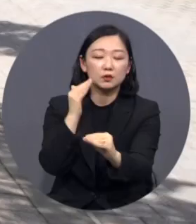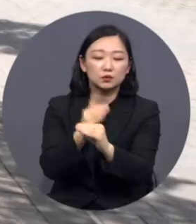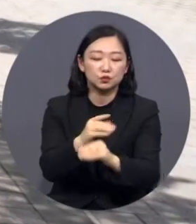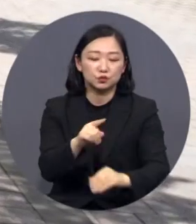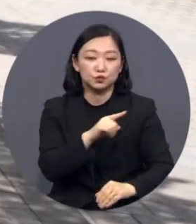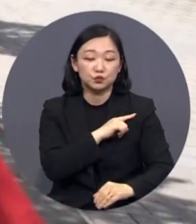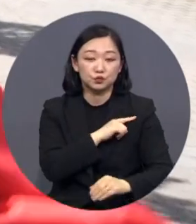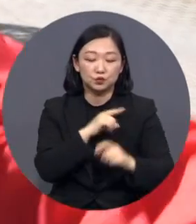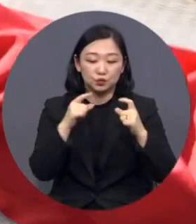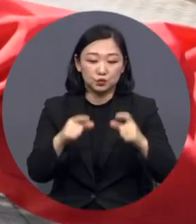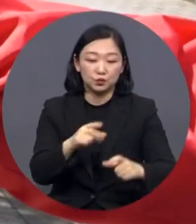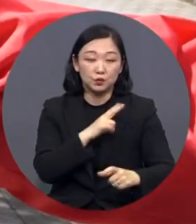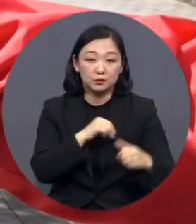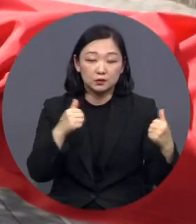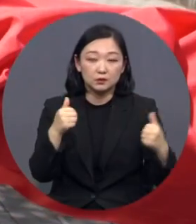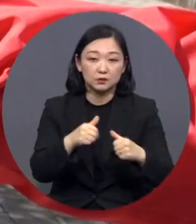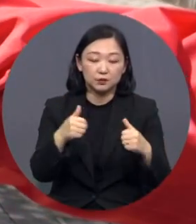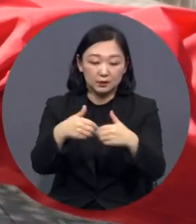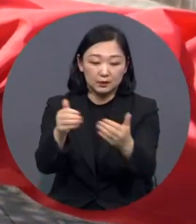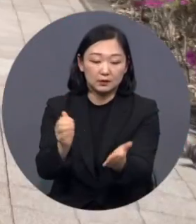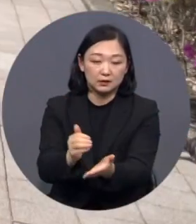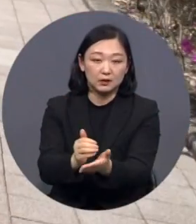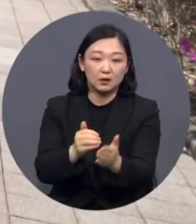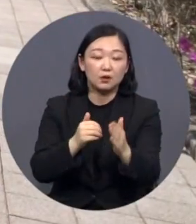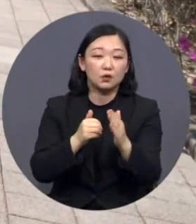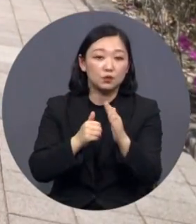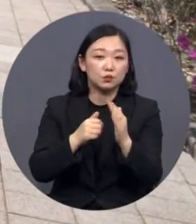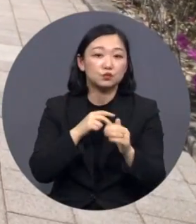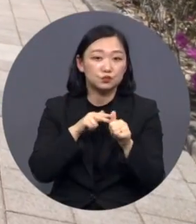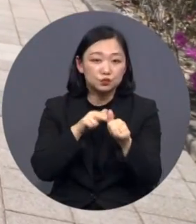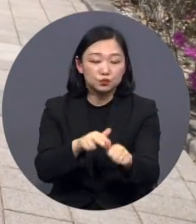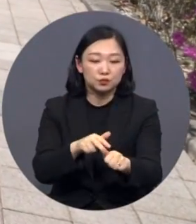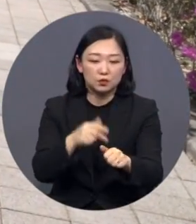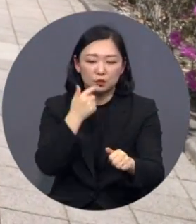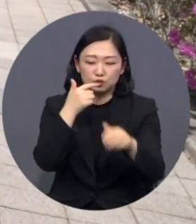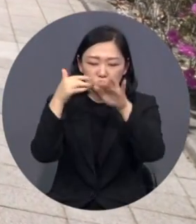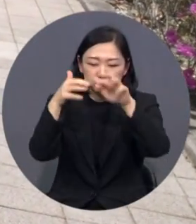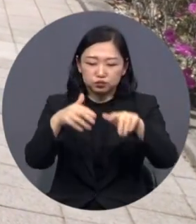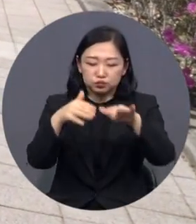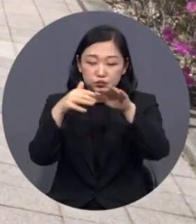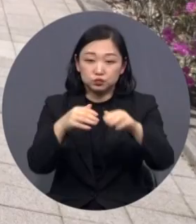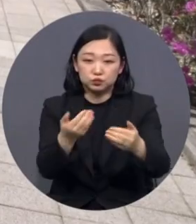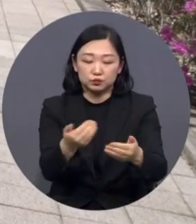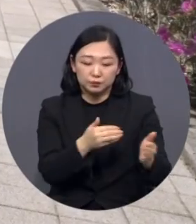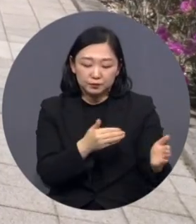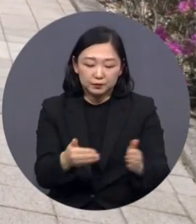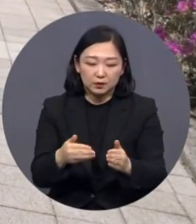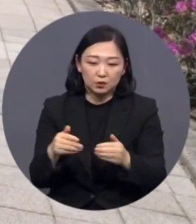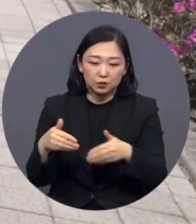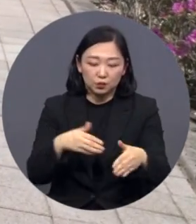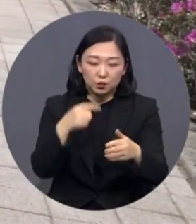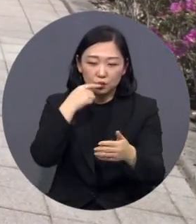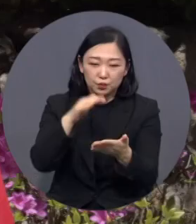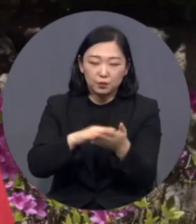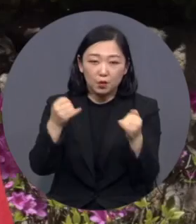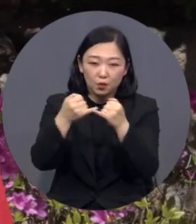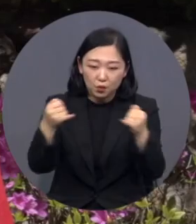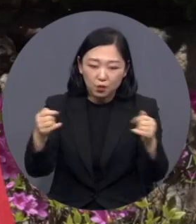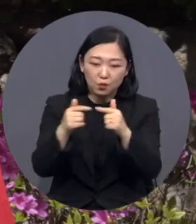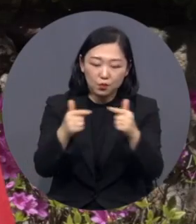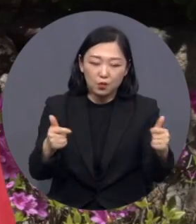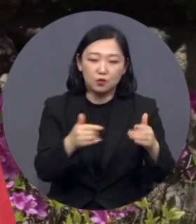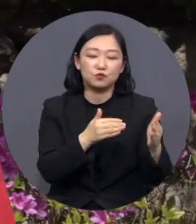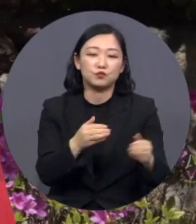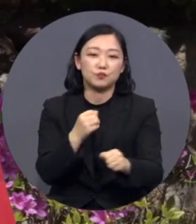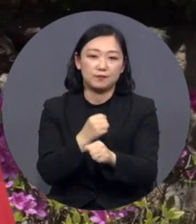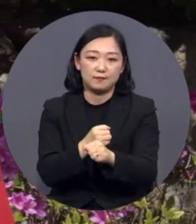유일한 도의회 원내정당 후보임을 내세우며 폭설에 대비한 전용 제설차와 도로 열선을 약속했습니다. 사실